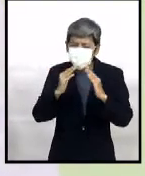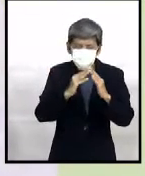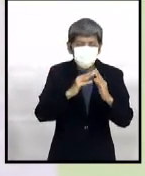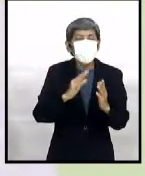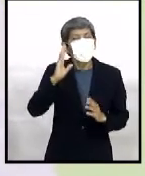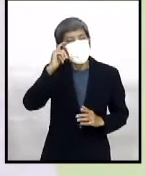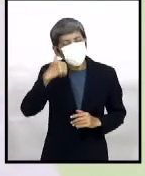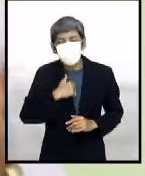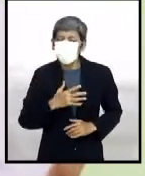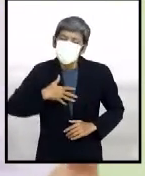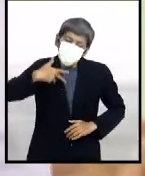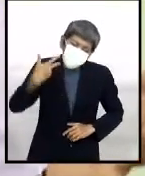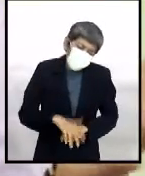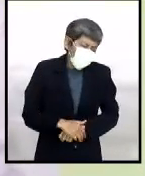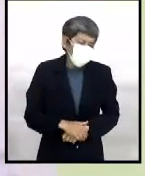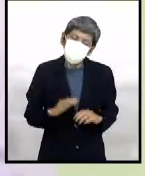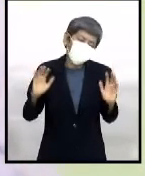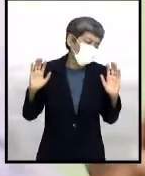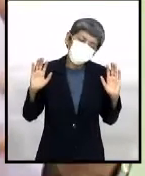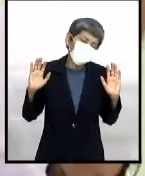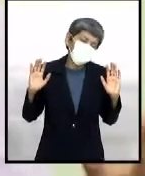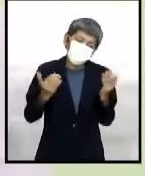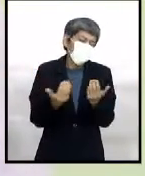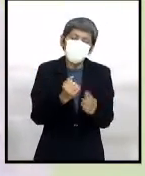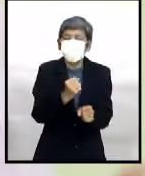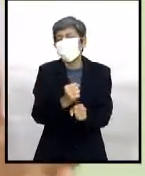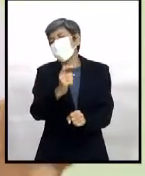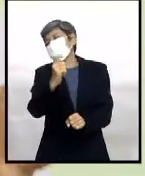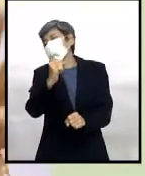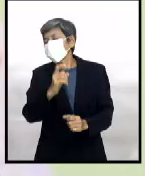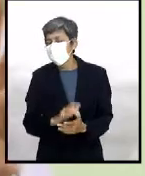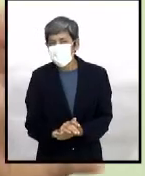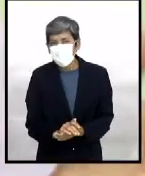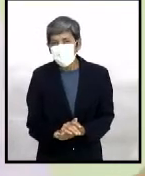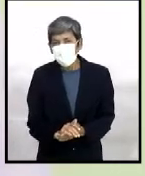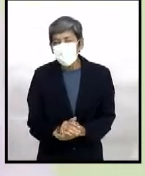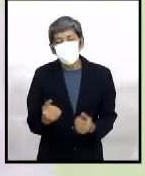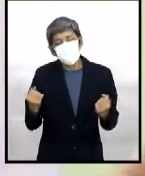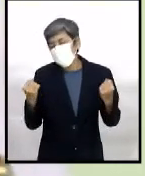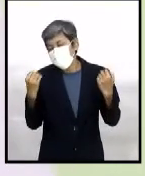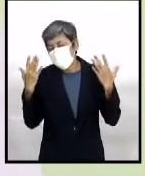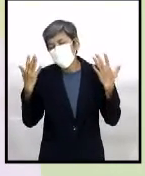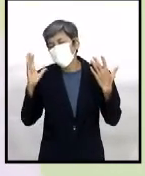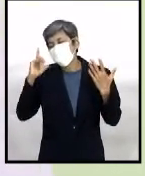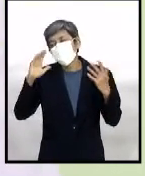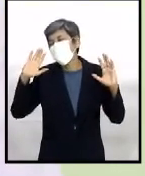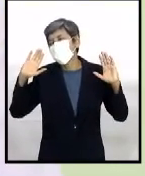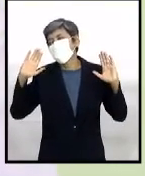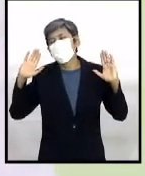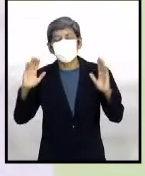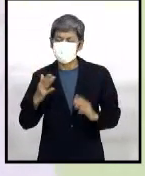พิเศษเนี่ยก็ท้อเองแล้วก็ถอยหลังเองแล้วก็เชื่อว่าลูกทำอะไรไม่เป็นเองคือไม่มีแรงผลักดันจากครอบครัวด้วยอะไ